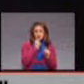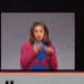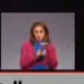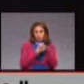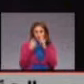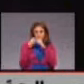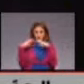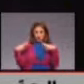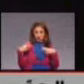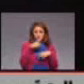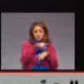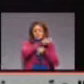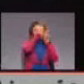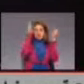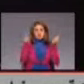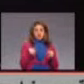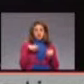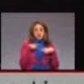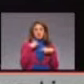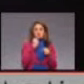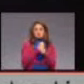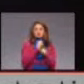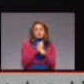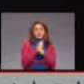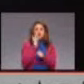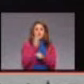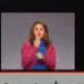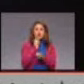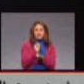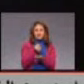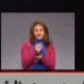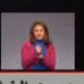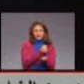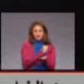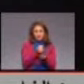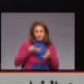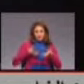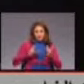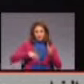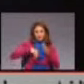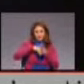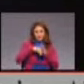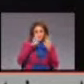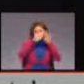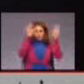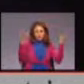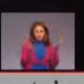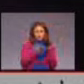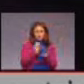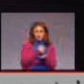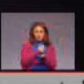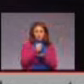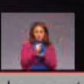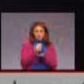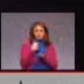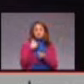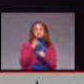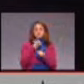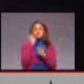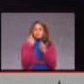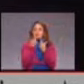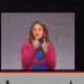حاليا واقف في محل بلاي ستيشن بالليل وبالنهار شغال في الهيئه العامه لنظافه والتجميل وكل ده مالوش علاقه بالشده التخرج